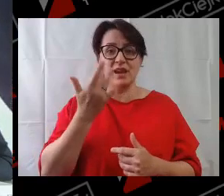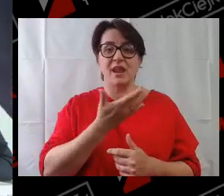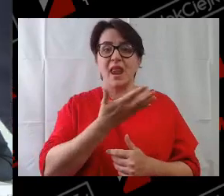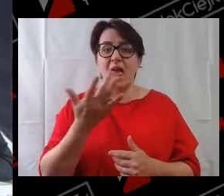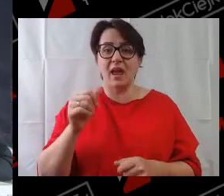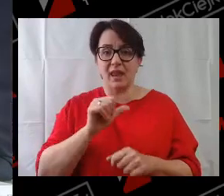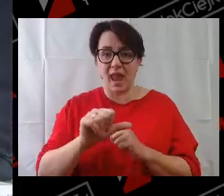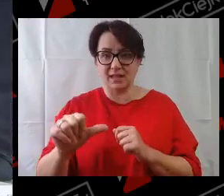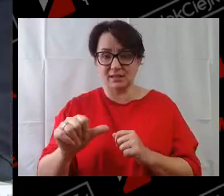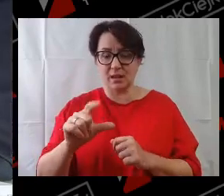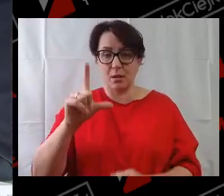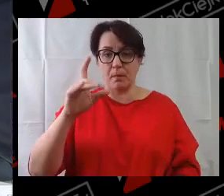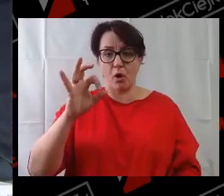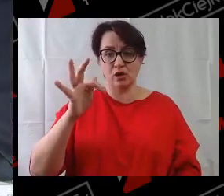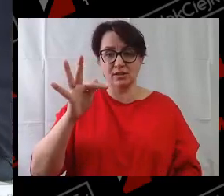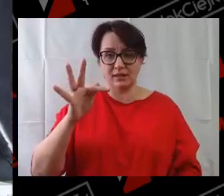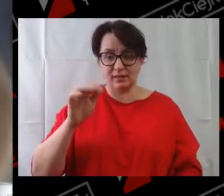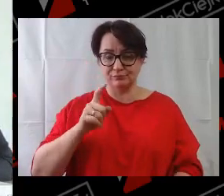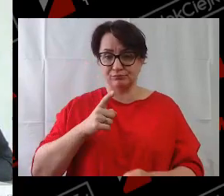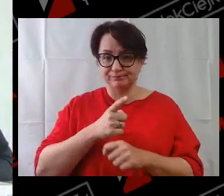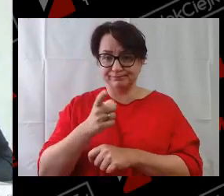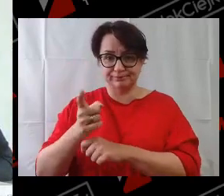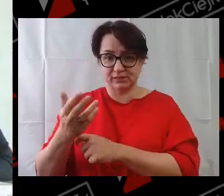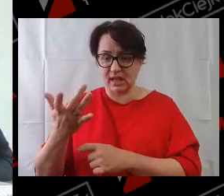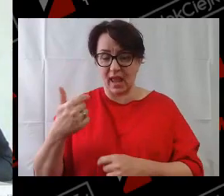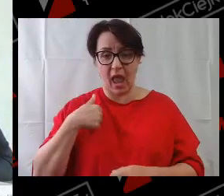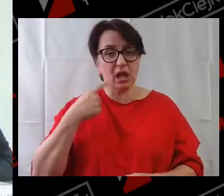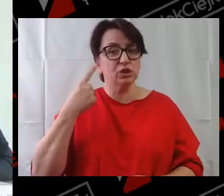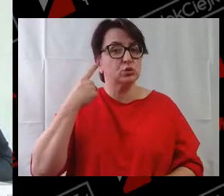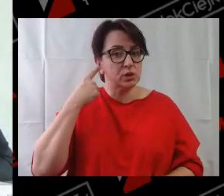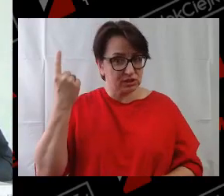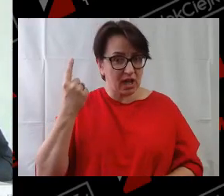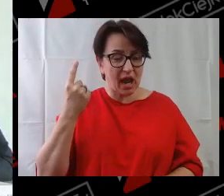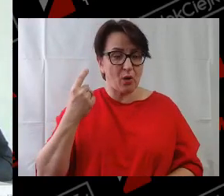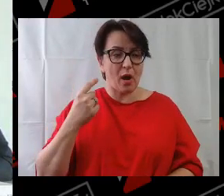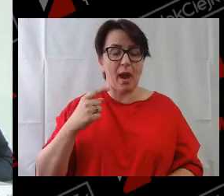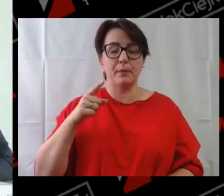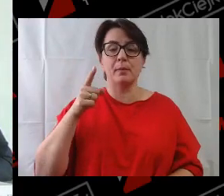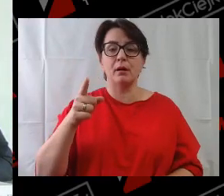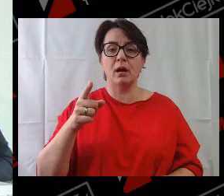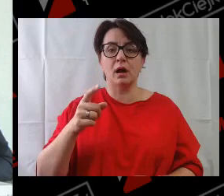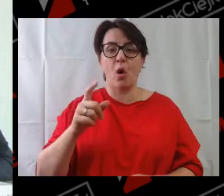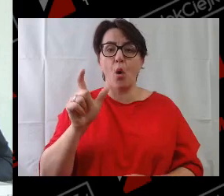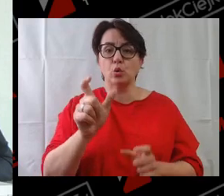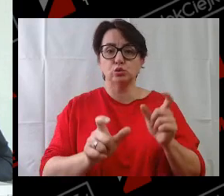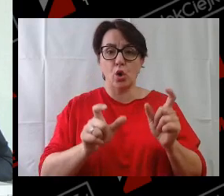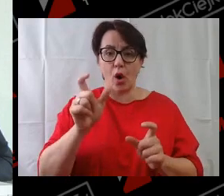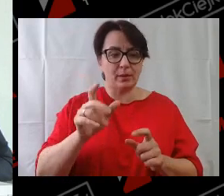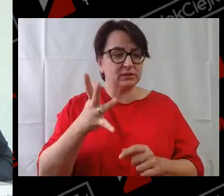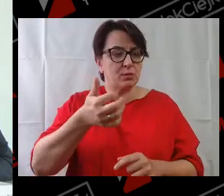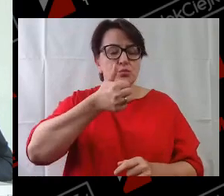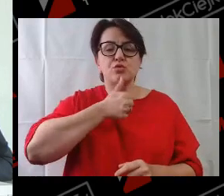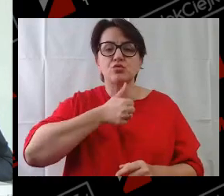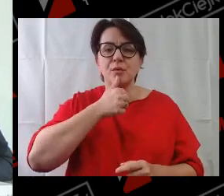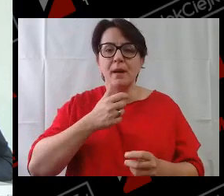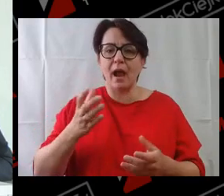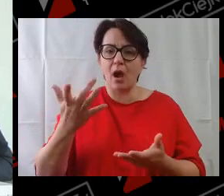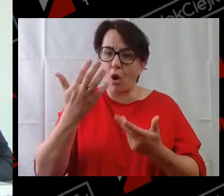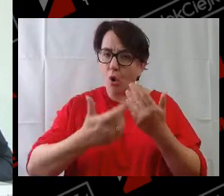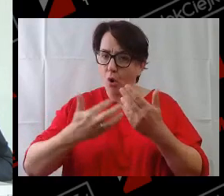ale słyszałam o inicjatywie o osobach które będą chciały to spróbować ogarnąć w liczbach